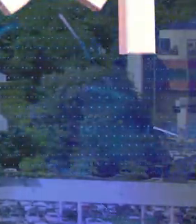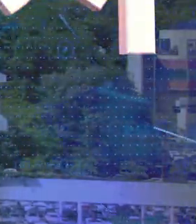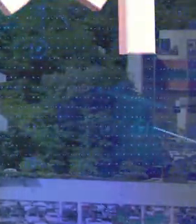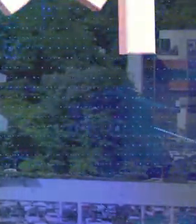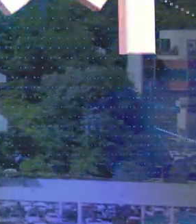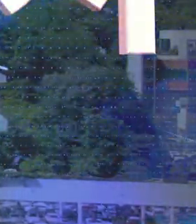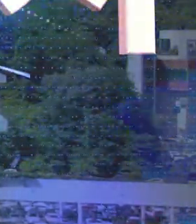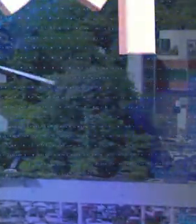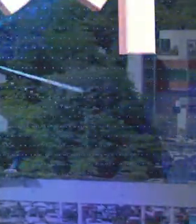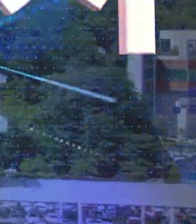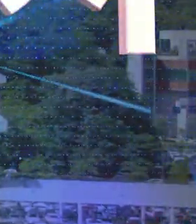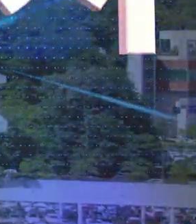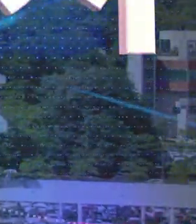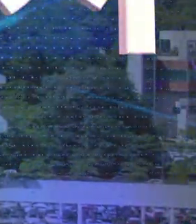기상캐스터 배혜지 기상캐스터